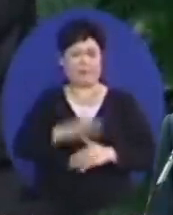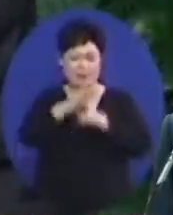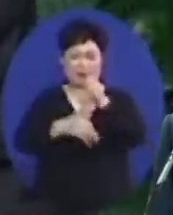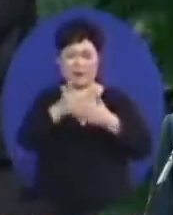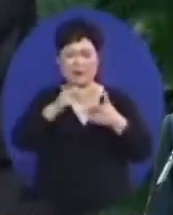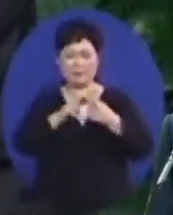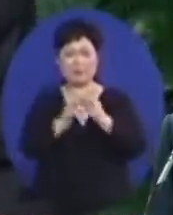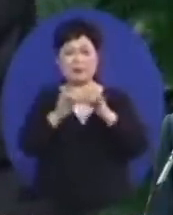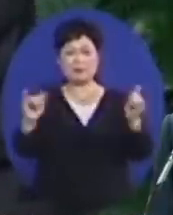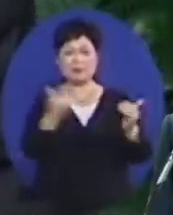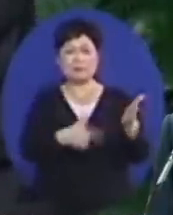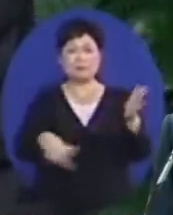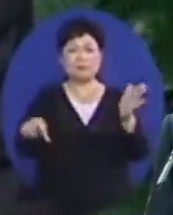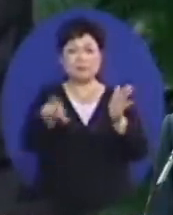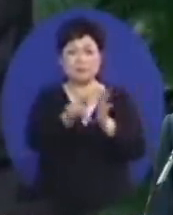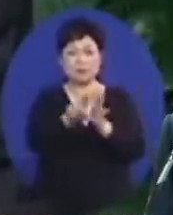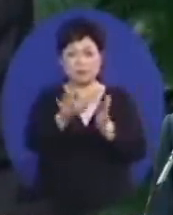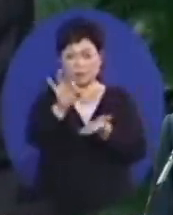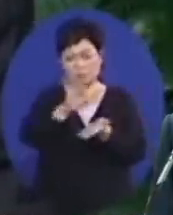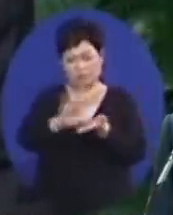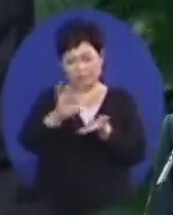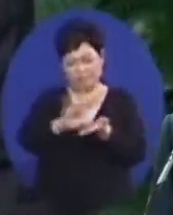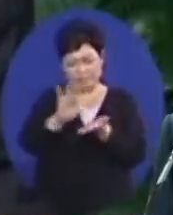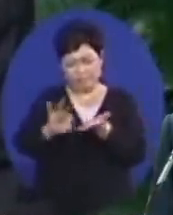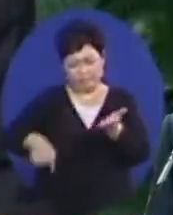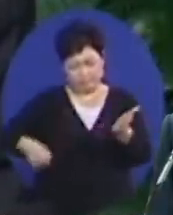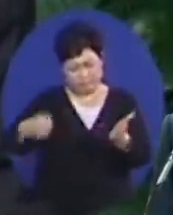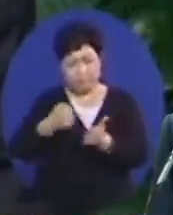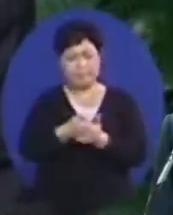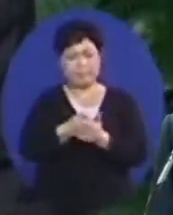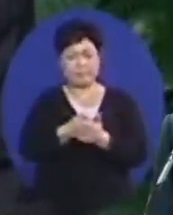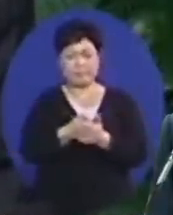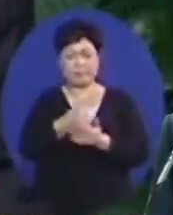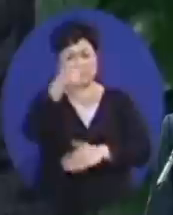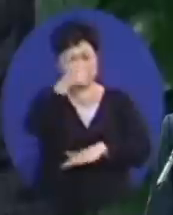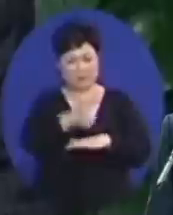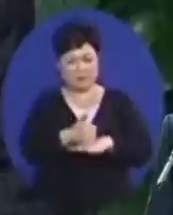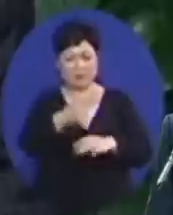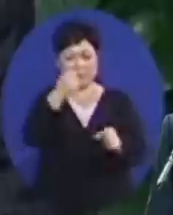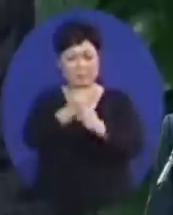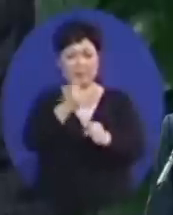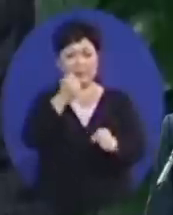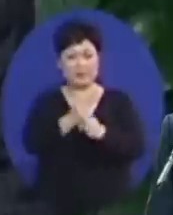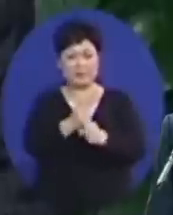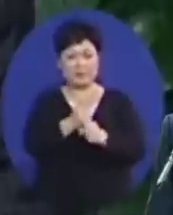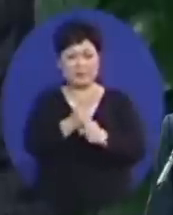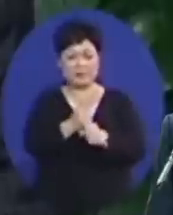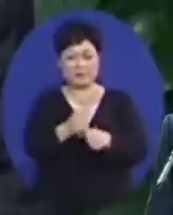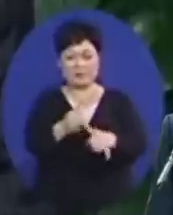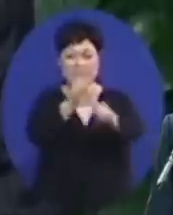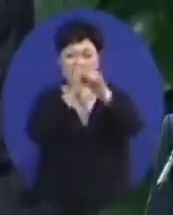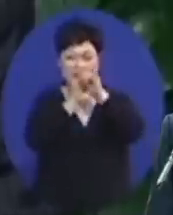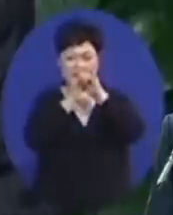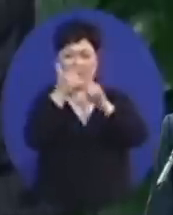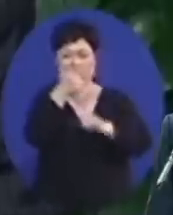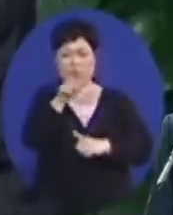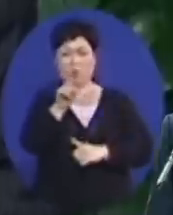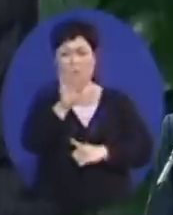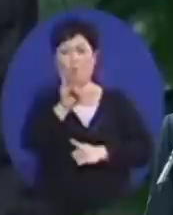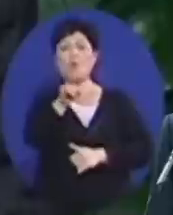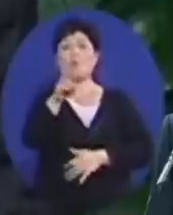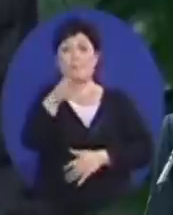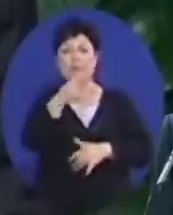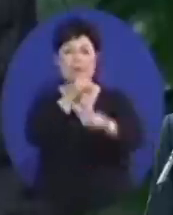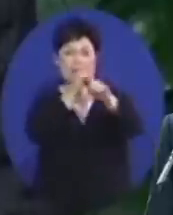하나님과 사람을 위해서 그 돈을 다 쓰기로 결심했습니다. 그래서 만든 상이 노벨상입니다.